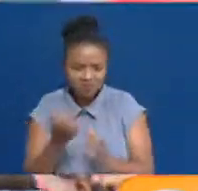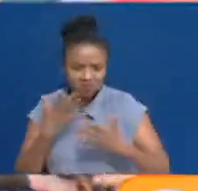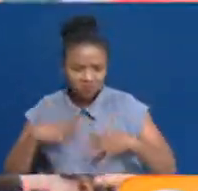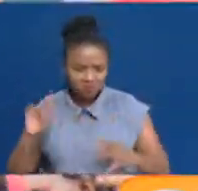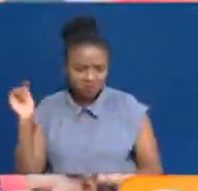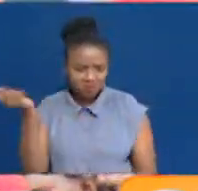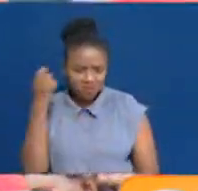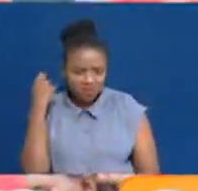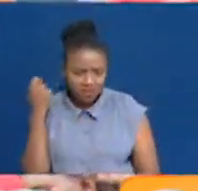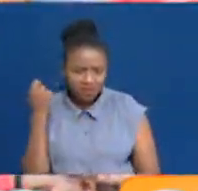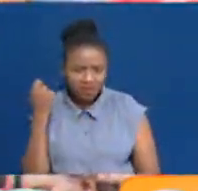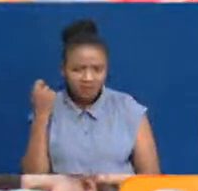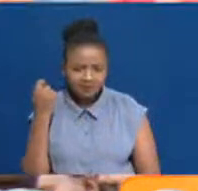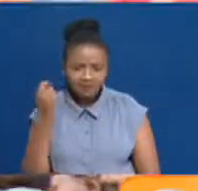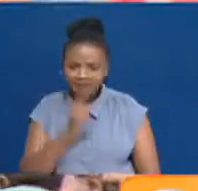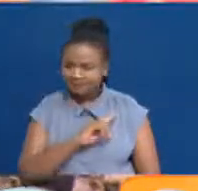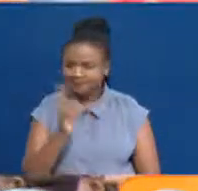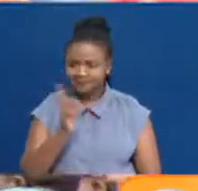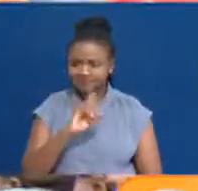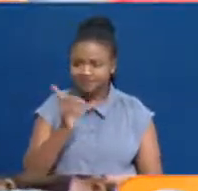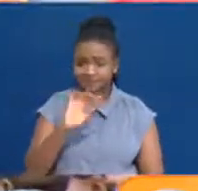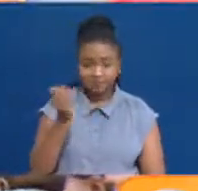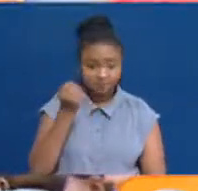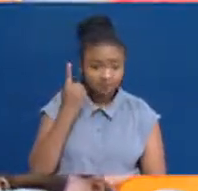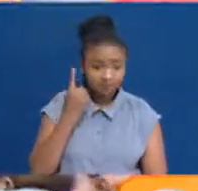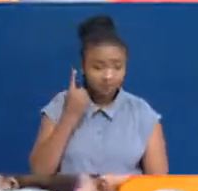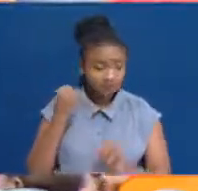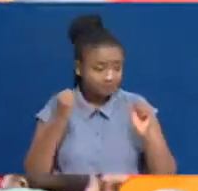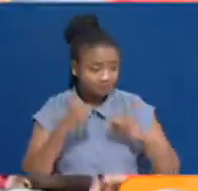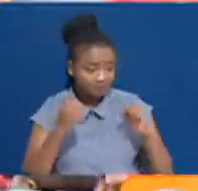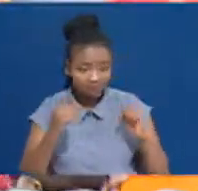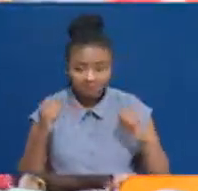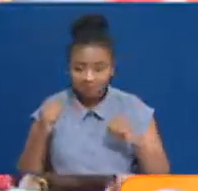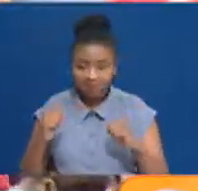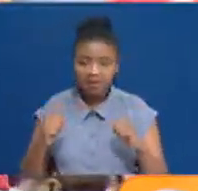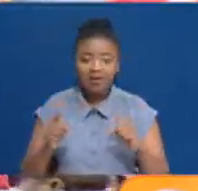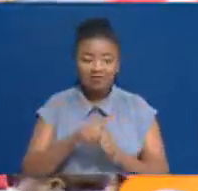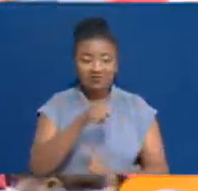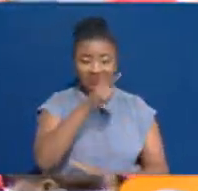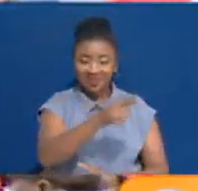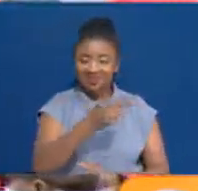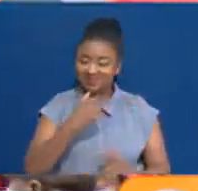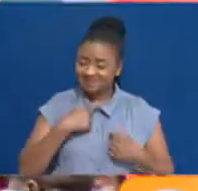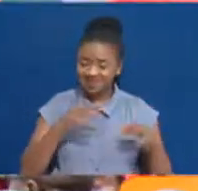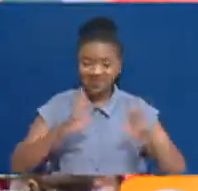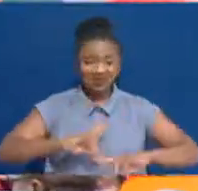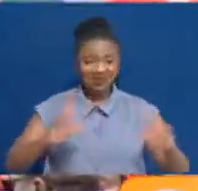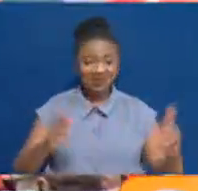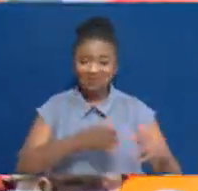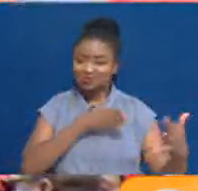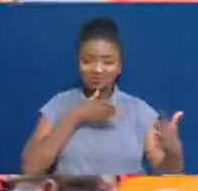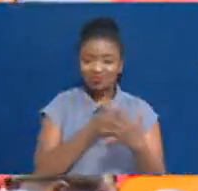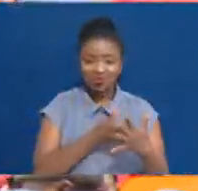taifa letu la Kenya. Neguo. Na hii watu nitawakalia ngumu. Mimi